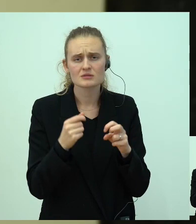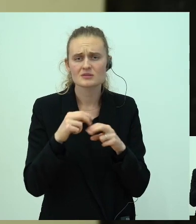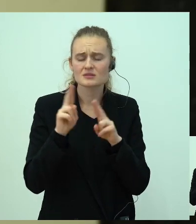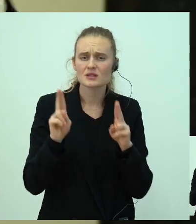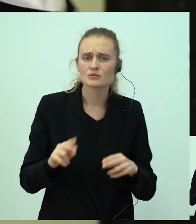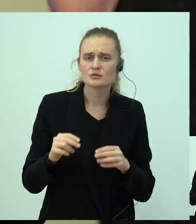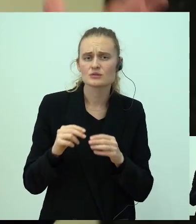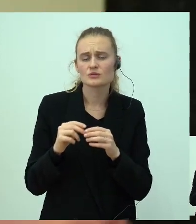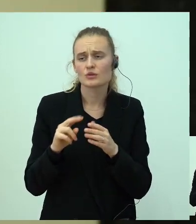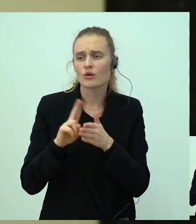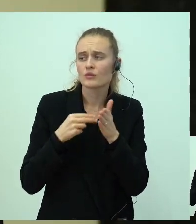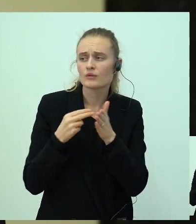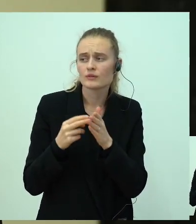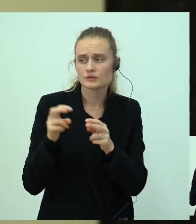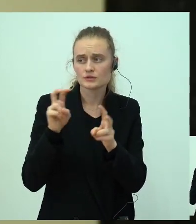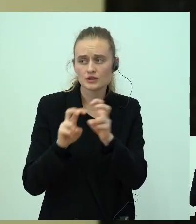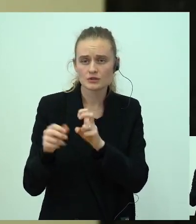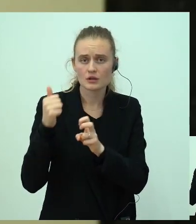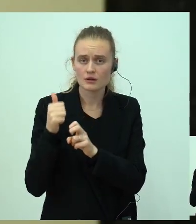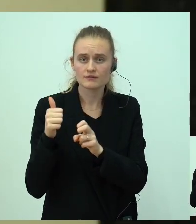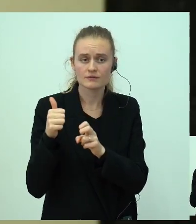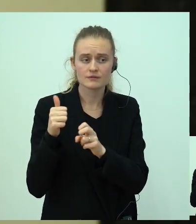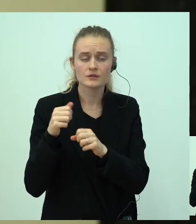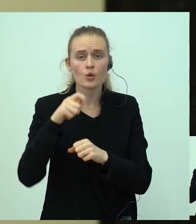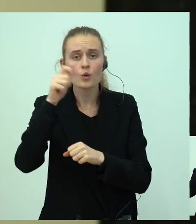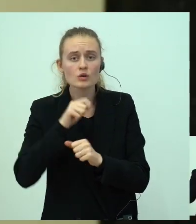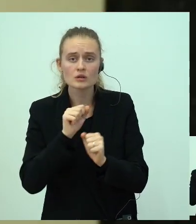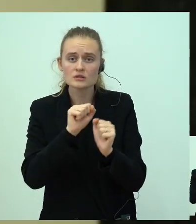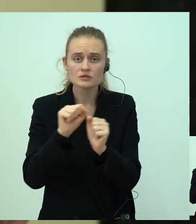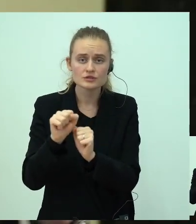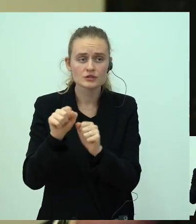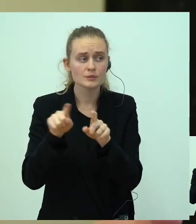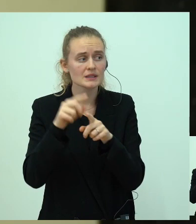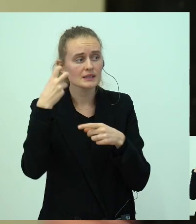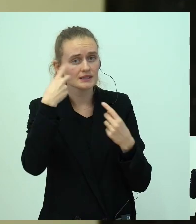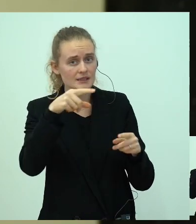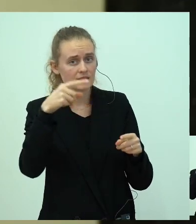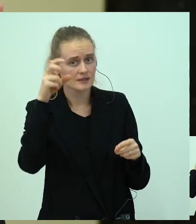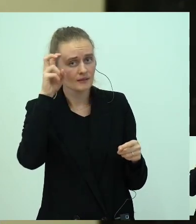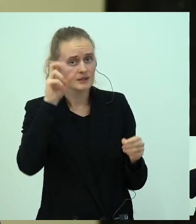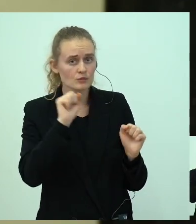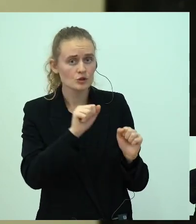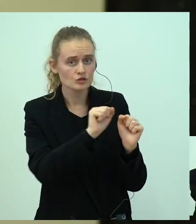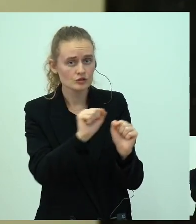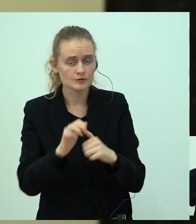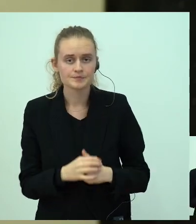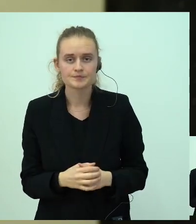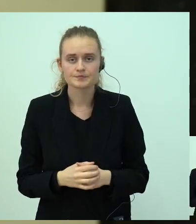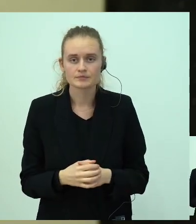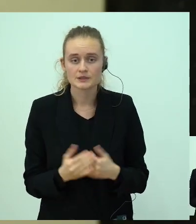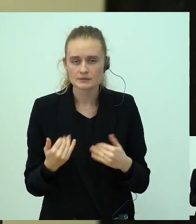konvencijų, kurių pagrindų galėtume ginti tokias valstybės kaip Ukraina ir kitos? Tačiau kažkodėl